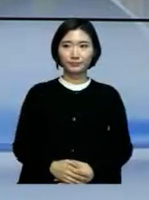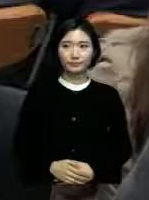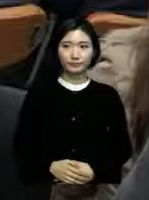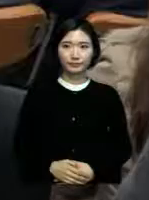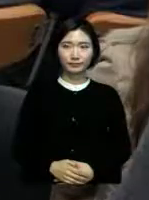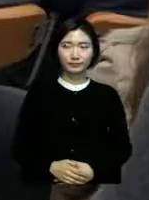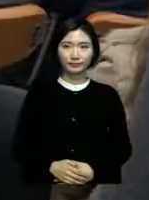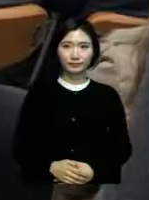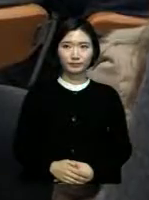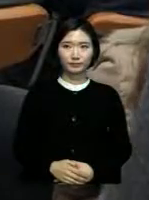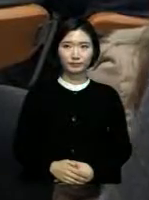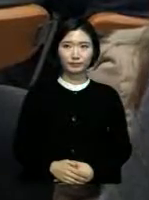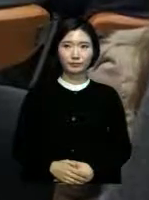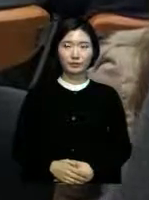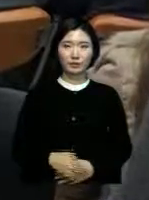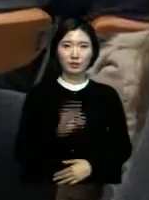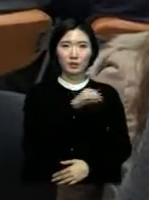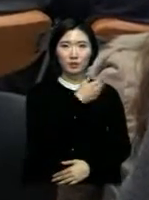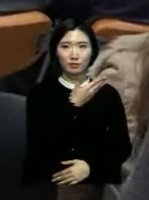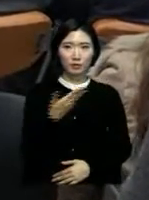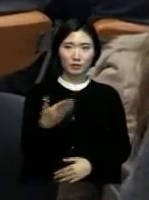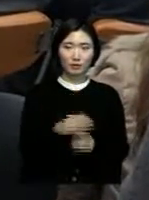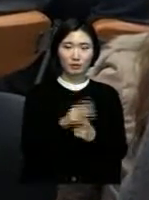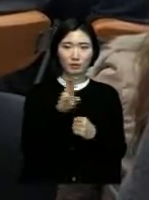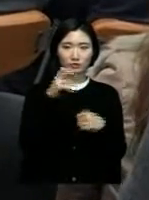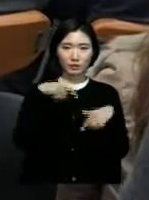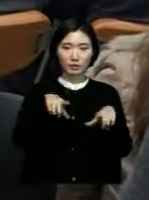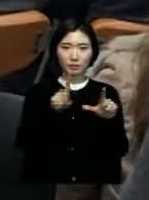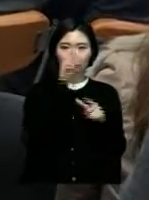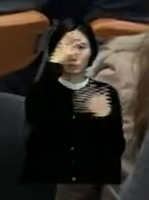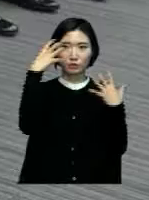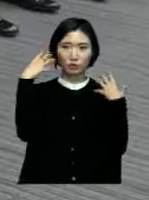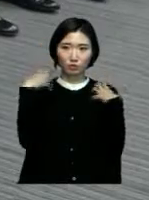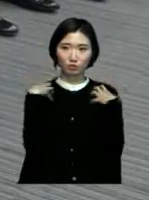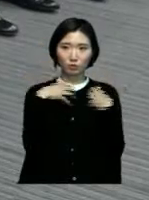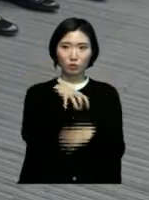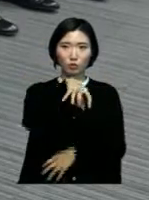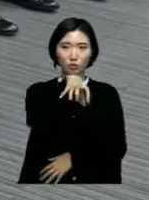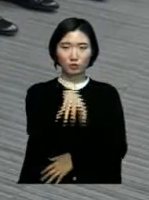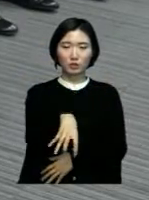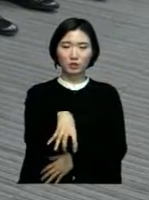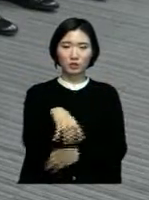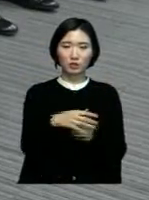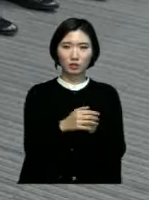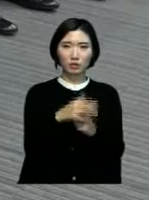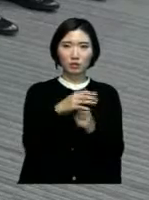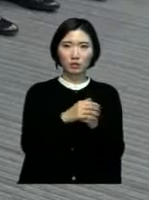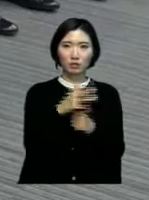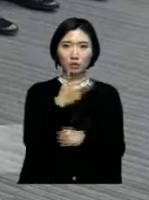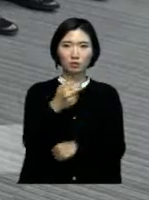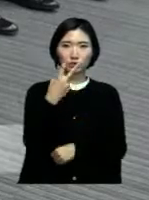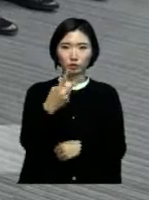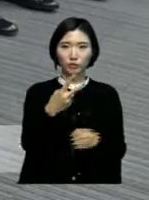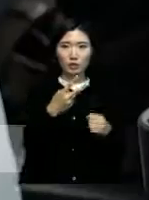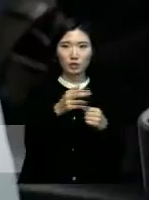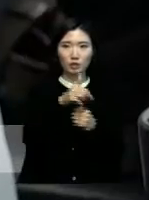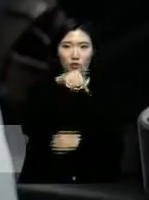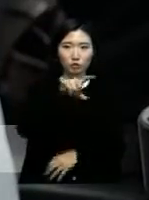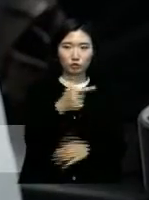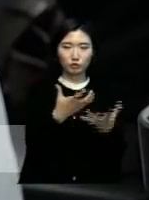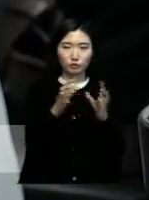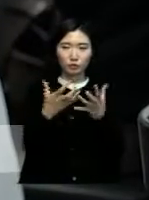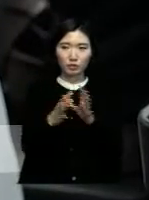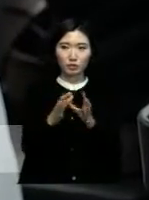기자입니다. 양평군이 지난 13일 정부 서울청사에서 전국 82개 군단위 중